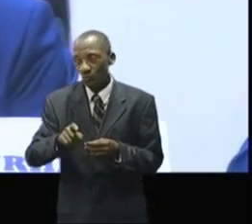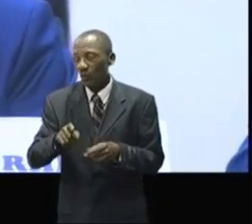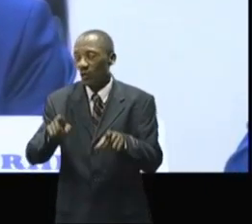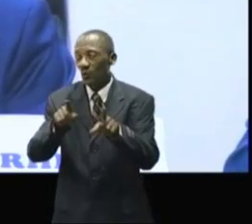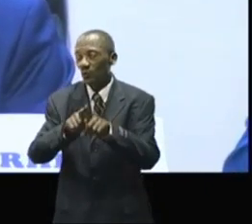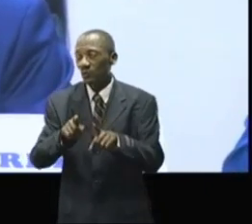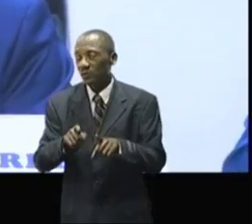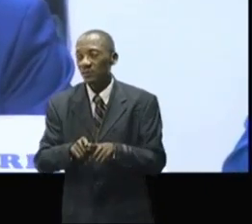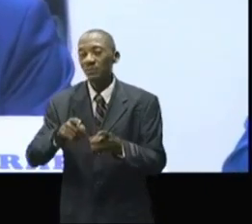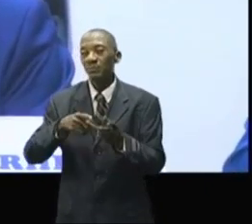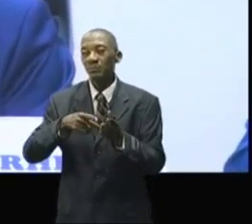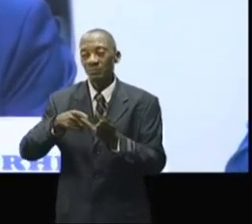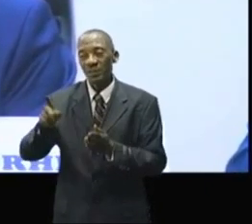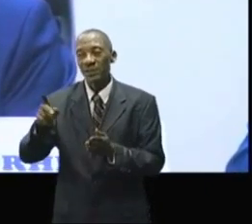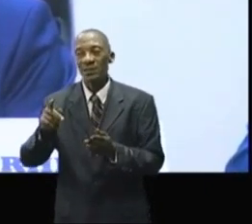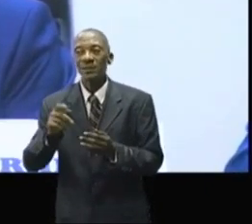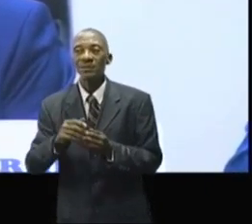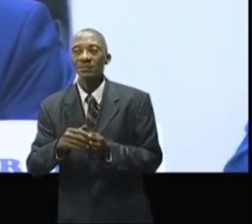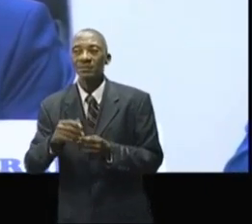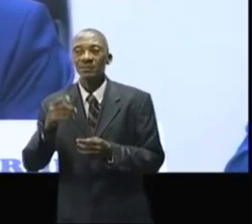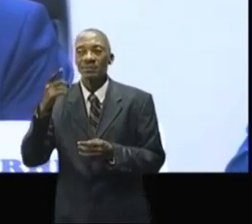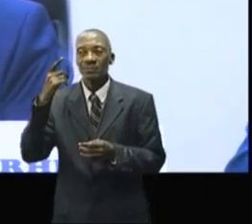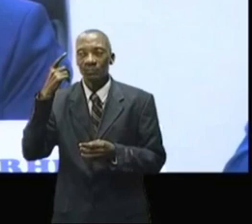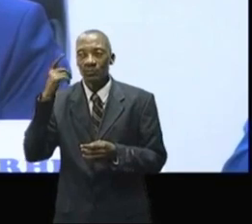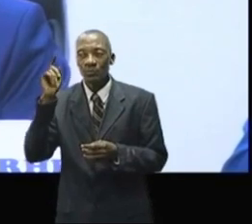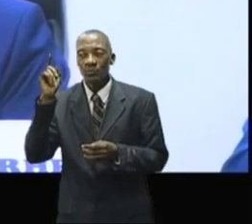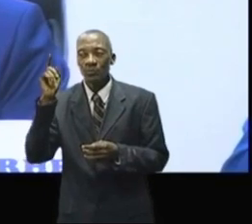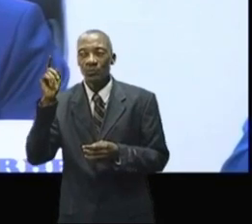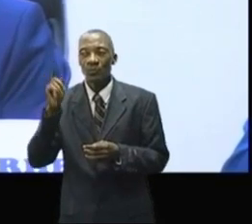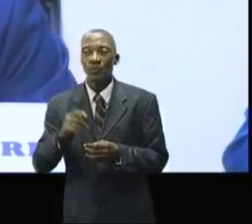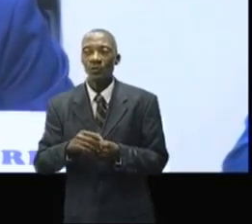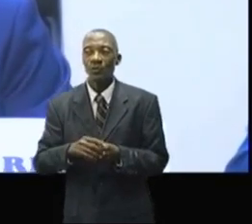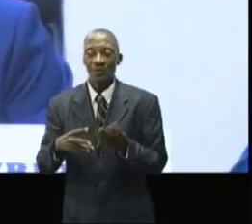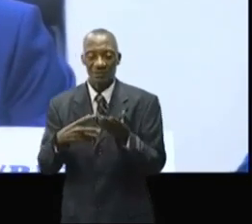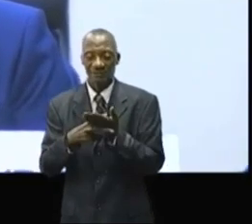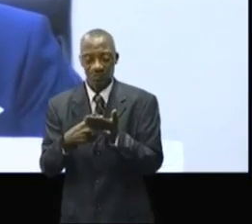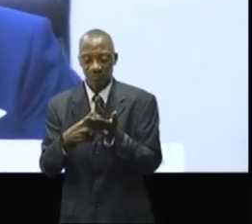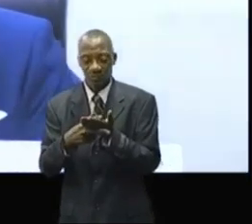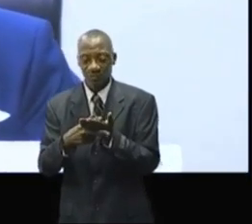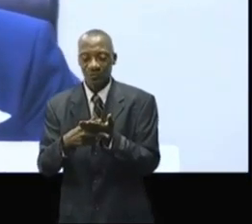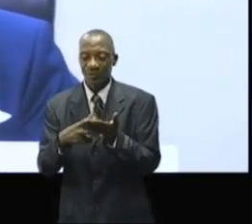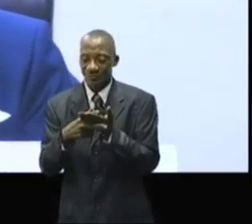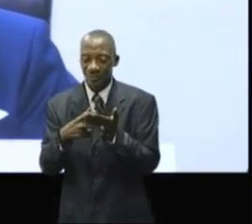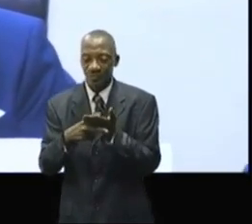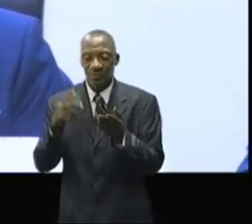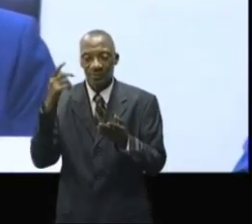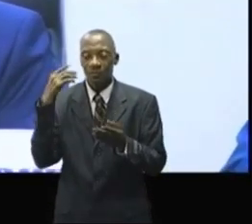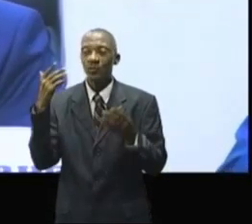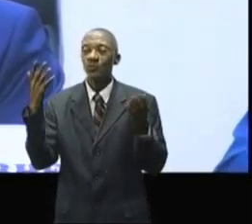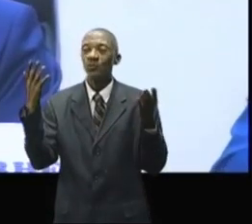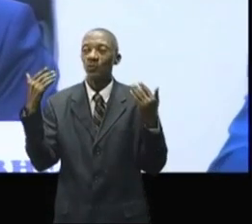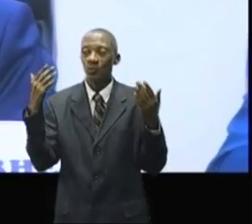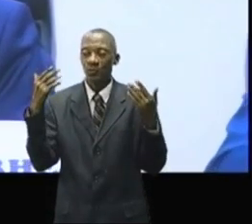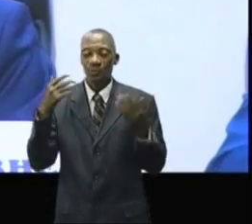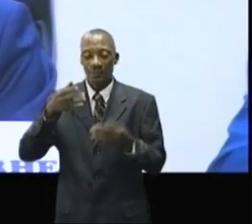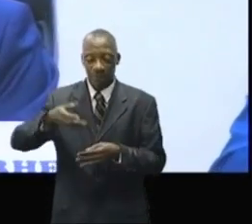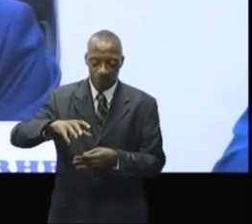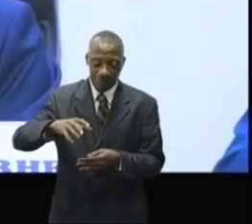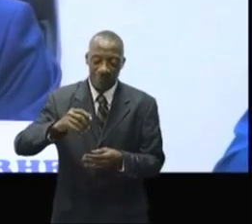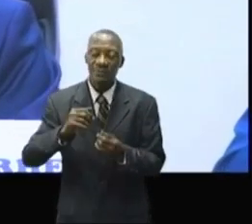la pérennité du service public de l'eau en RDC. Officiellement aujourd'hui, je